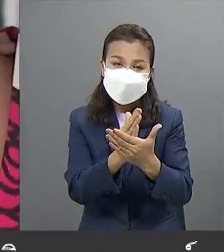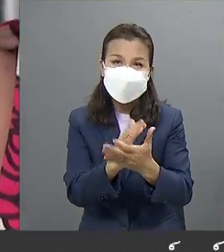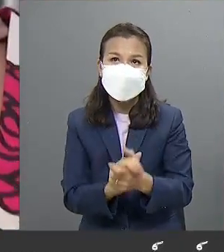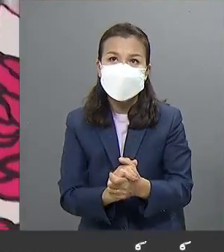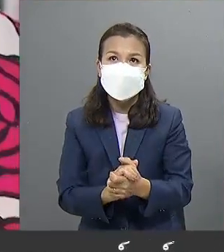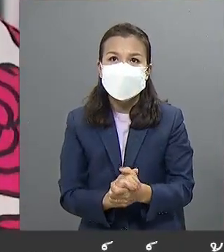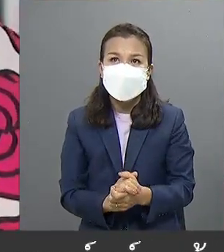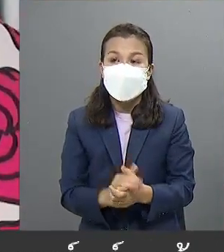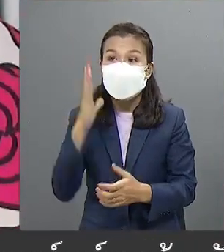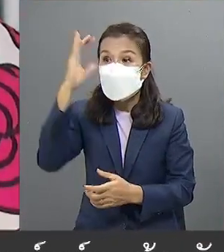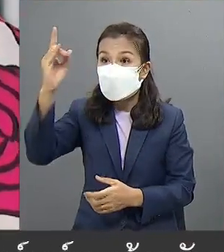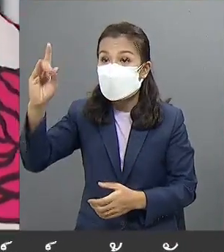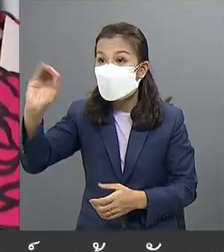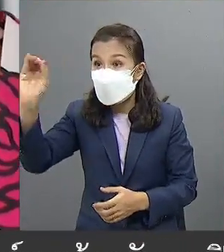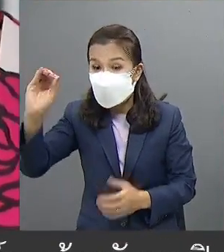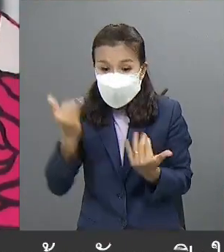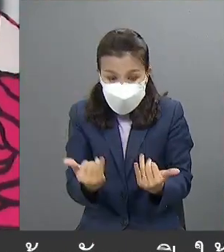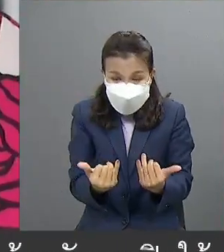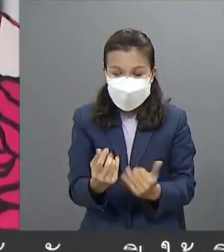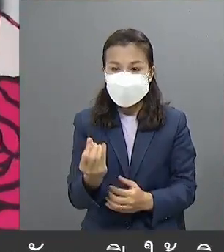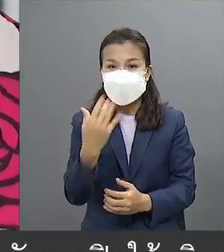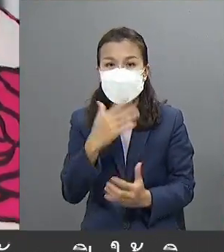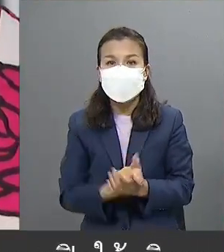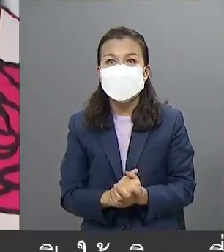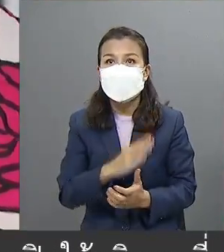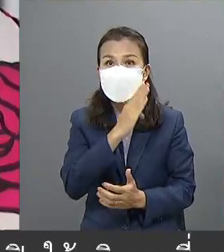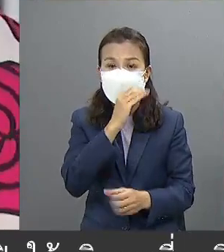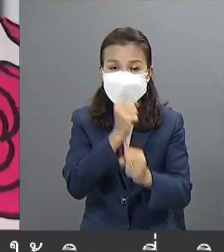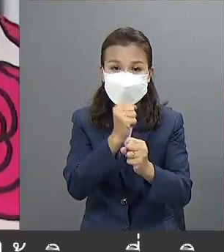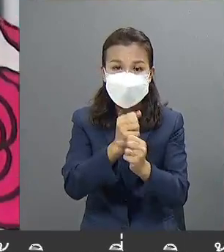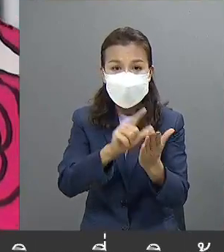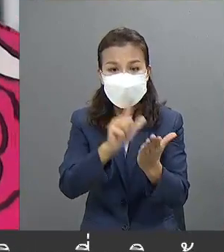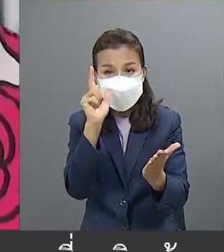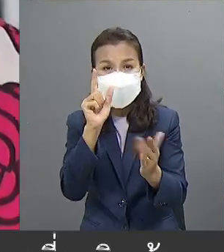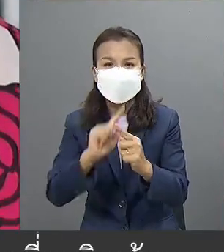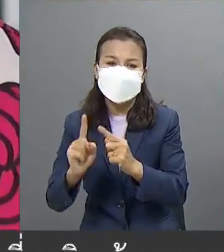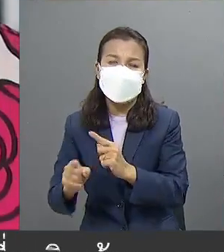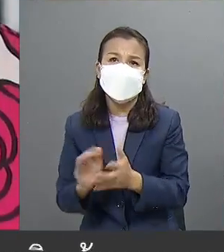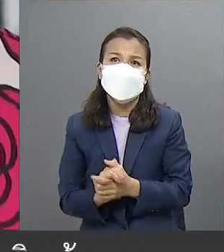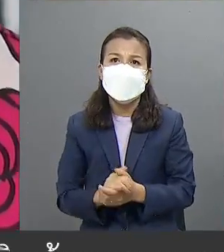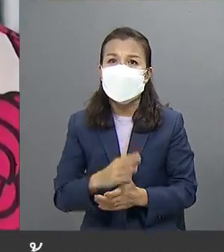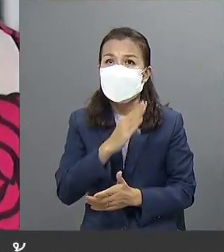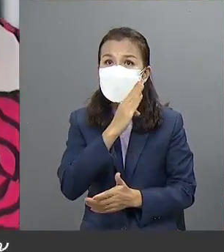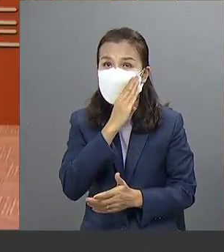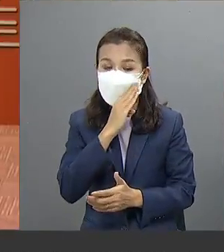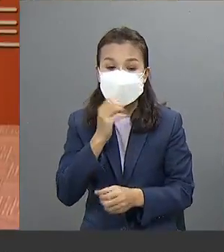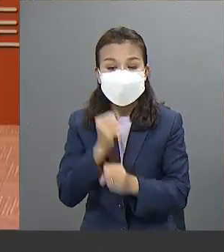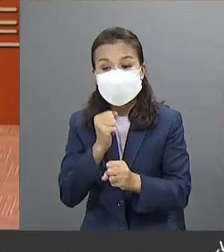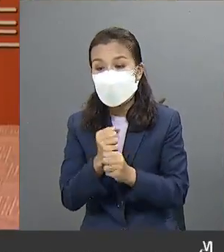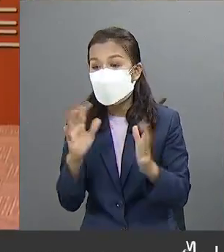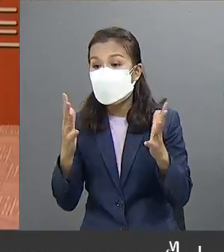วันนี้อย่างเงี้ยแล้วแต่คนที่เขาต้องลางานต้องอะไรใช่แม่เดี๋ยวพี่เดือดร้อนเมื่อกี้เป็นไงบ้างแต่คนที่เขาต้องทำ